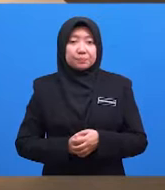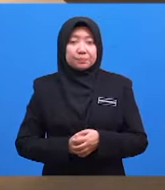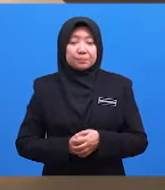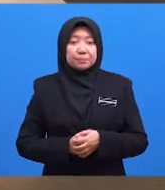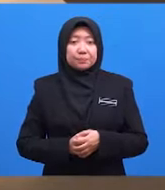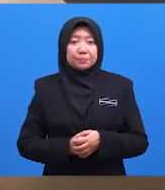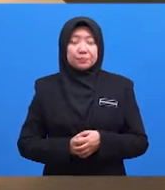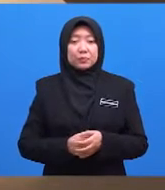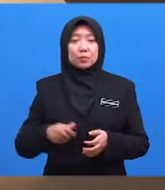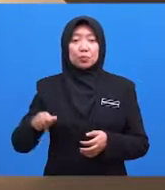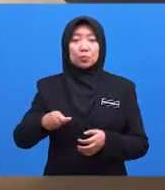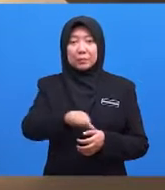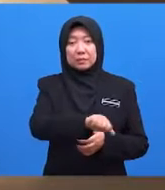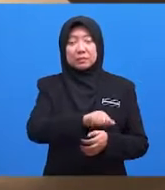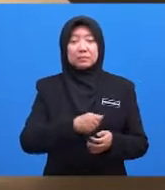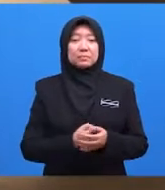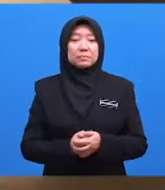Tumis sehingga berbau wangi.